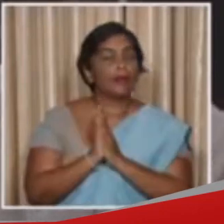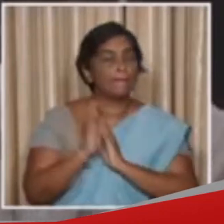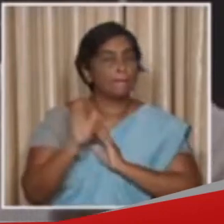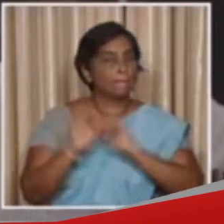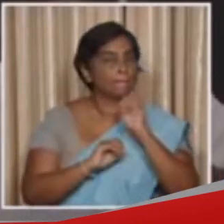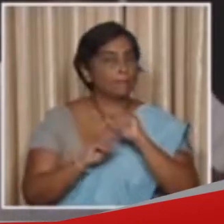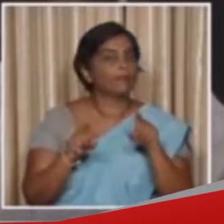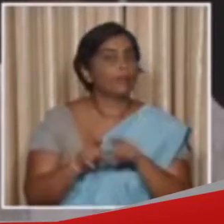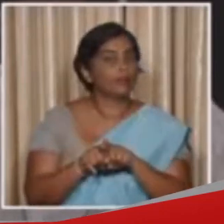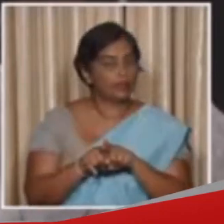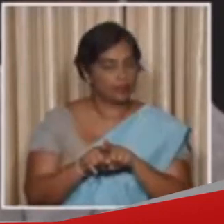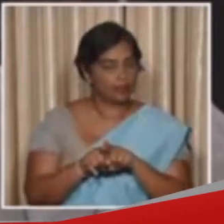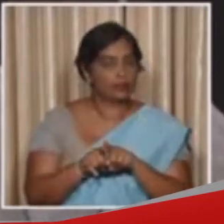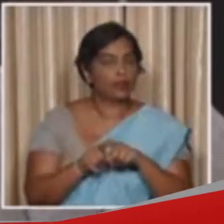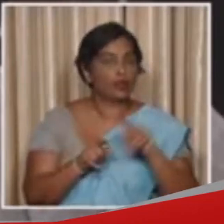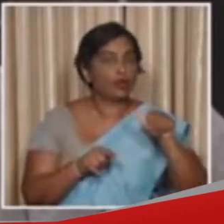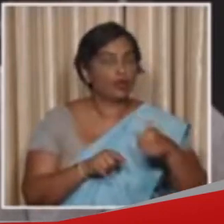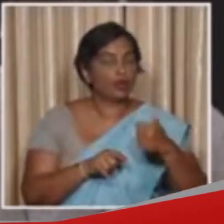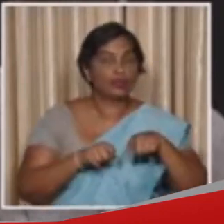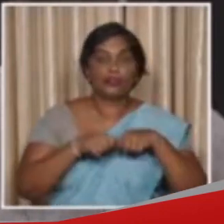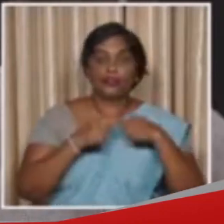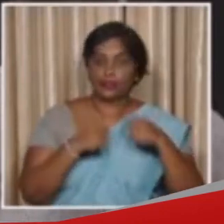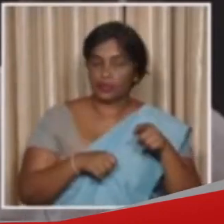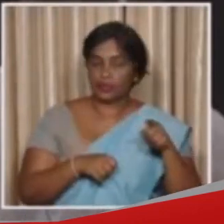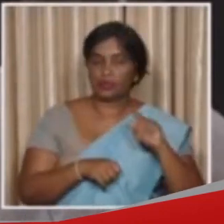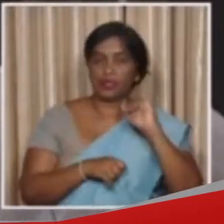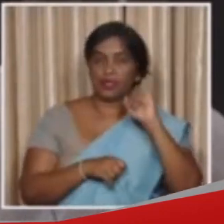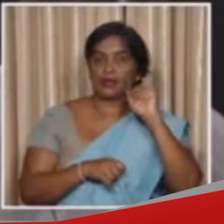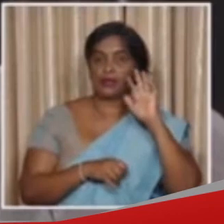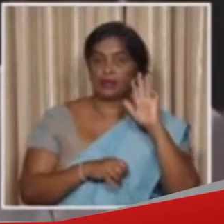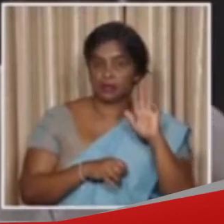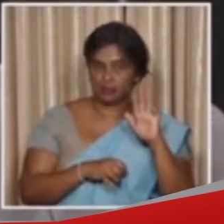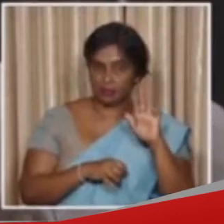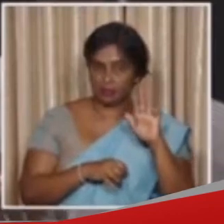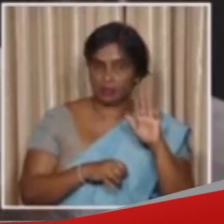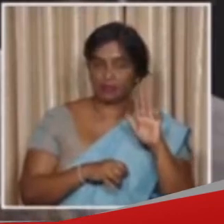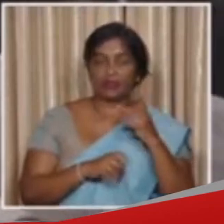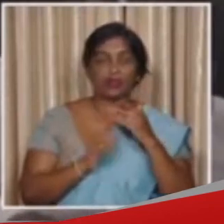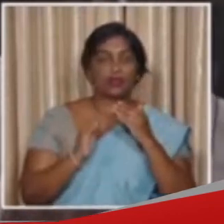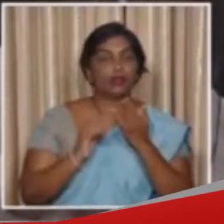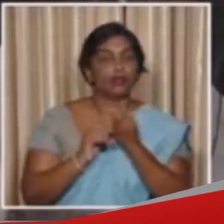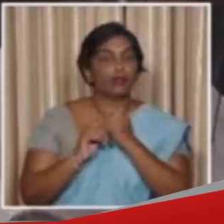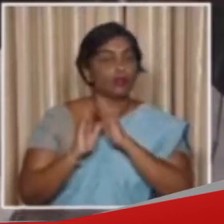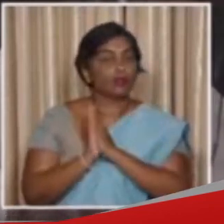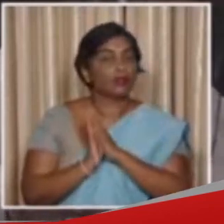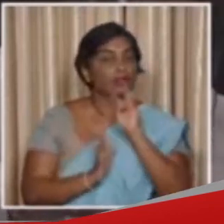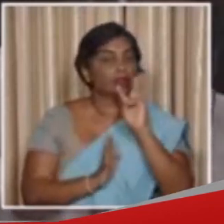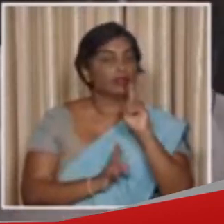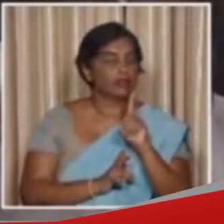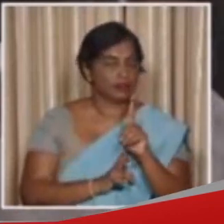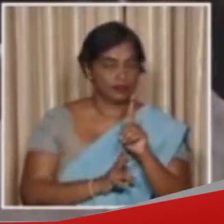ලෙස පුනරාවර්තන වියදම 69%ක් ප්‍රාග්ධන වියදම 31%ක්